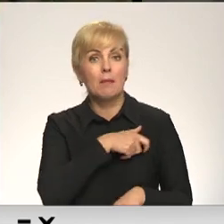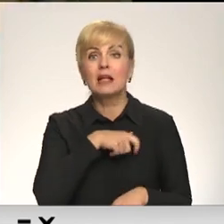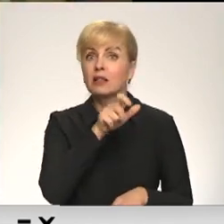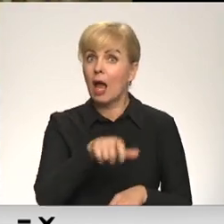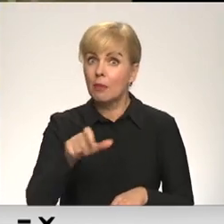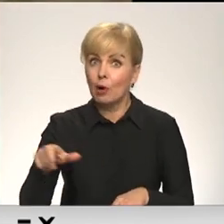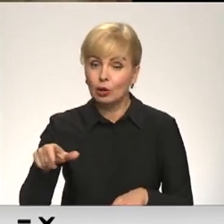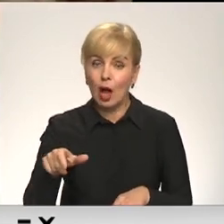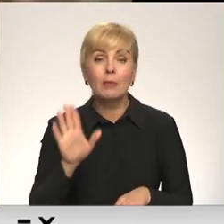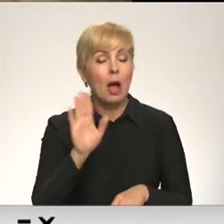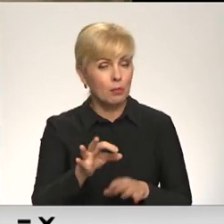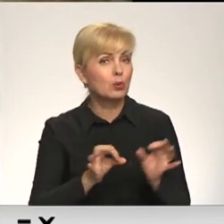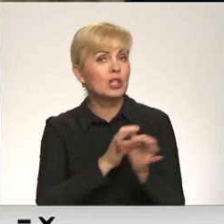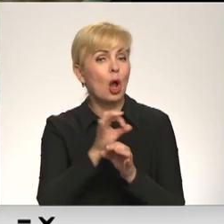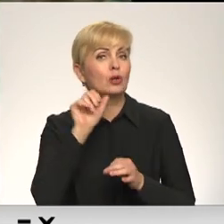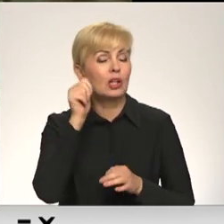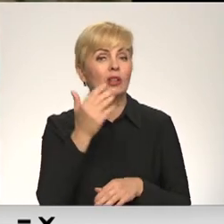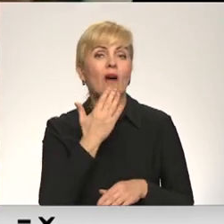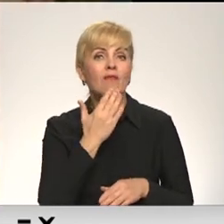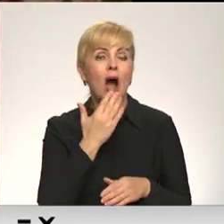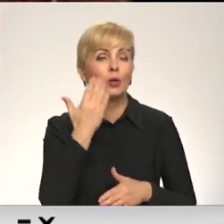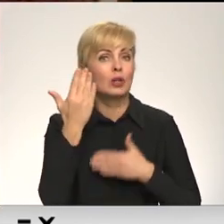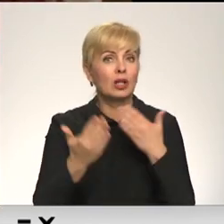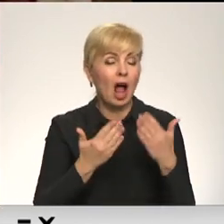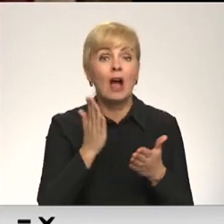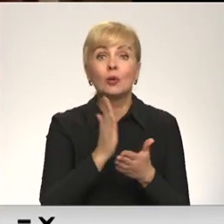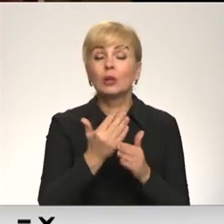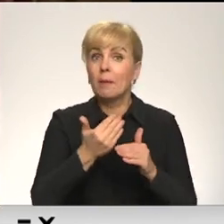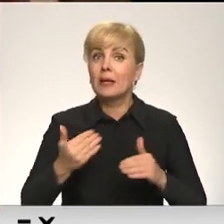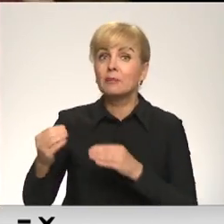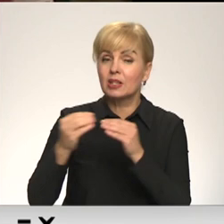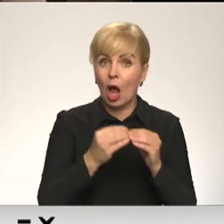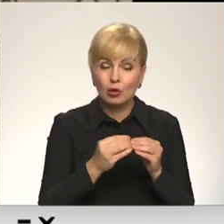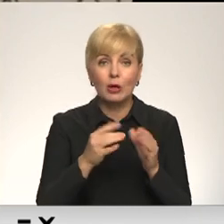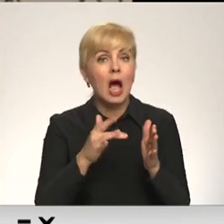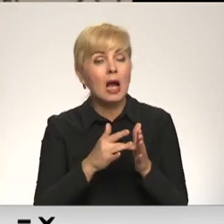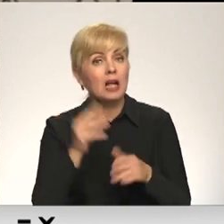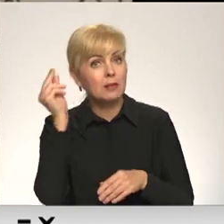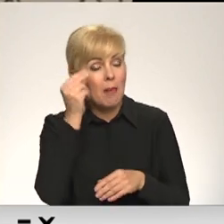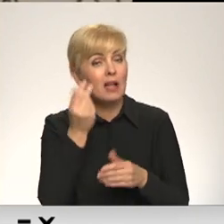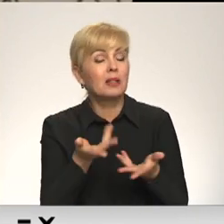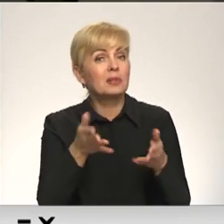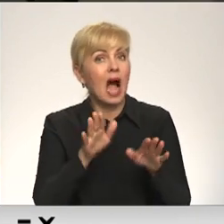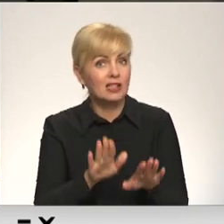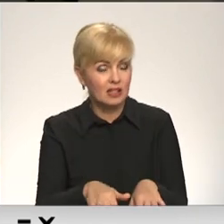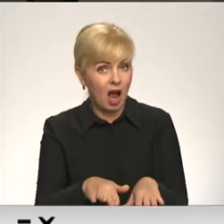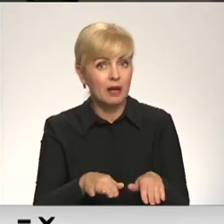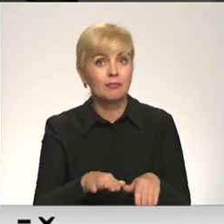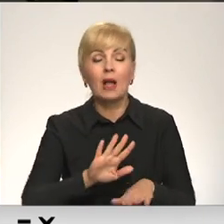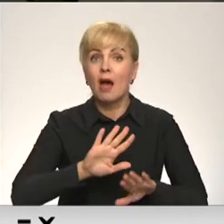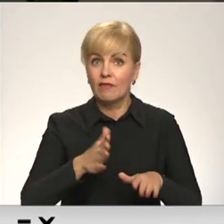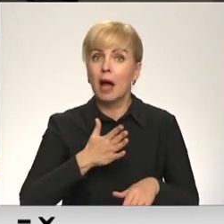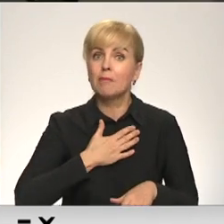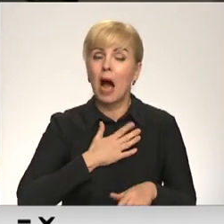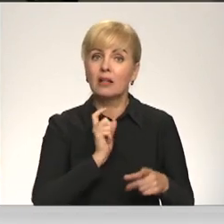deputātiem? Rīt tiks diskutēts par valodas referendumu, kas notika pirms 10 gadiem, un to, kādas mācības tas atstājas. Vai